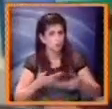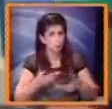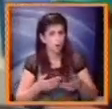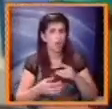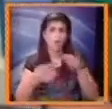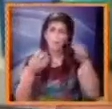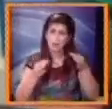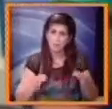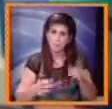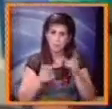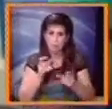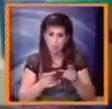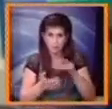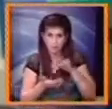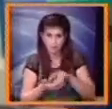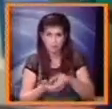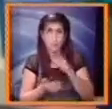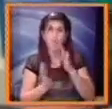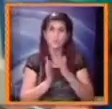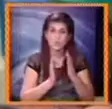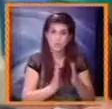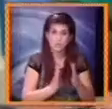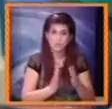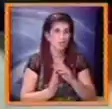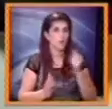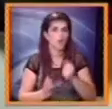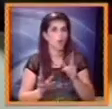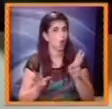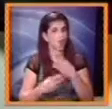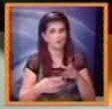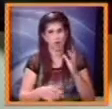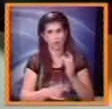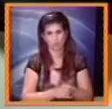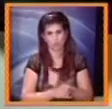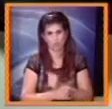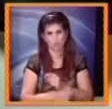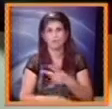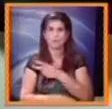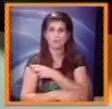ועם הנכבדים ועם הזה, ולעשות סדר בצורה כזאת, כי בכוח הם לא יצליחו לעשות את זה. בכל אופן, יש